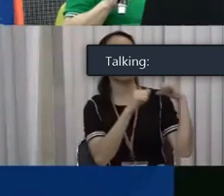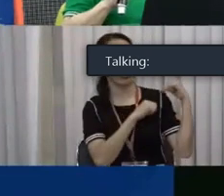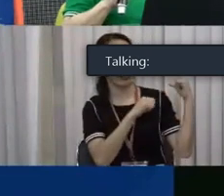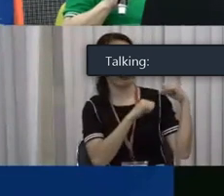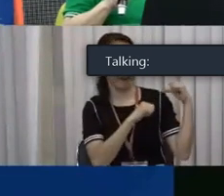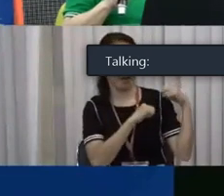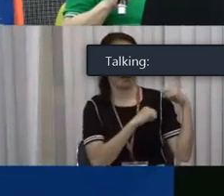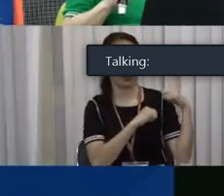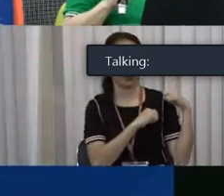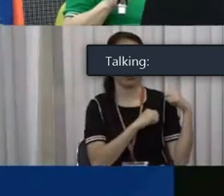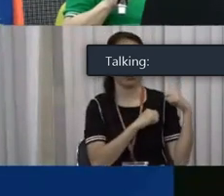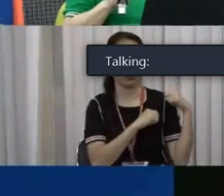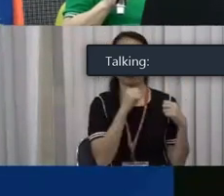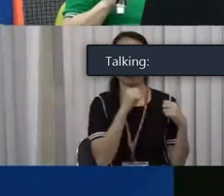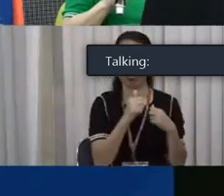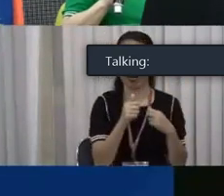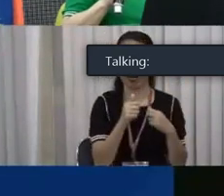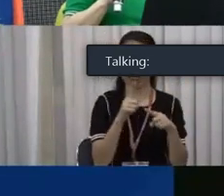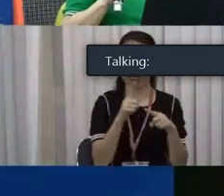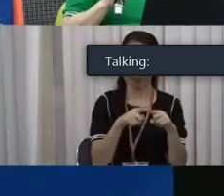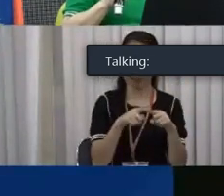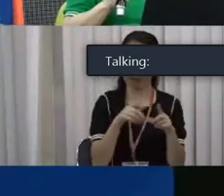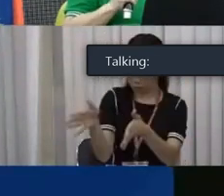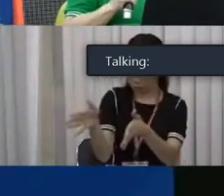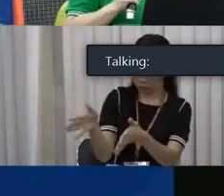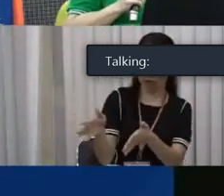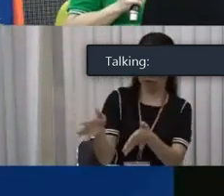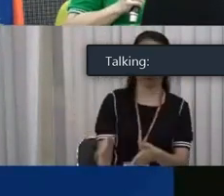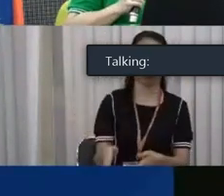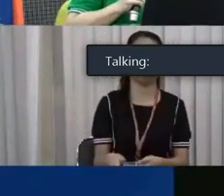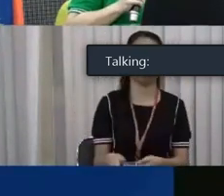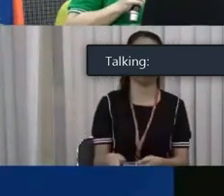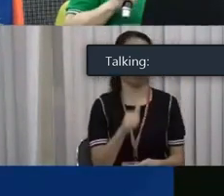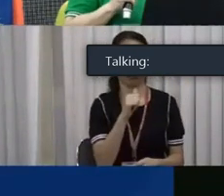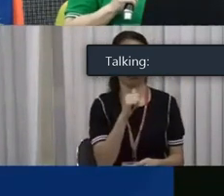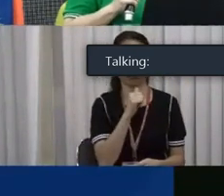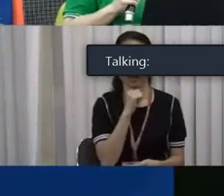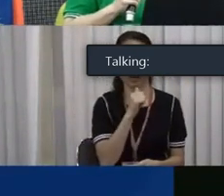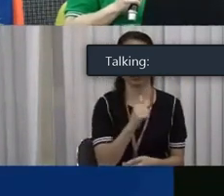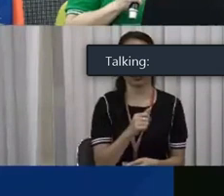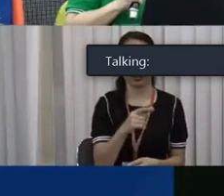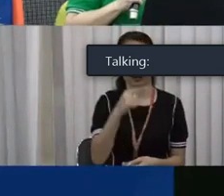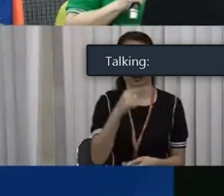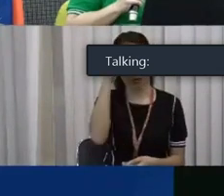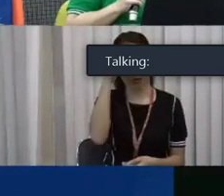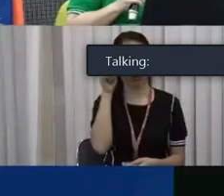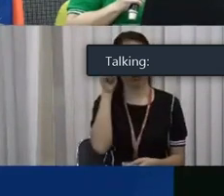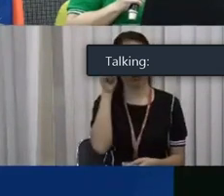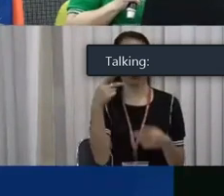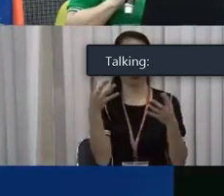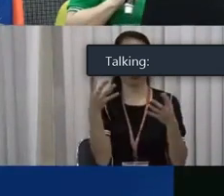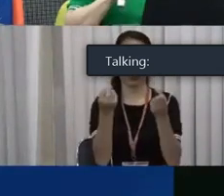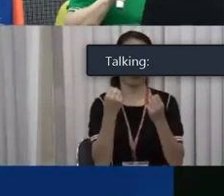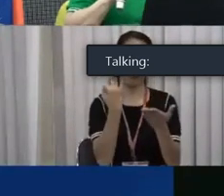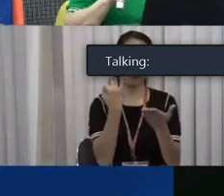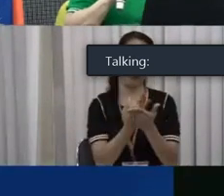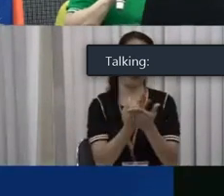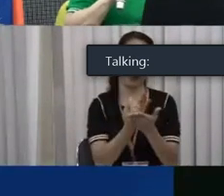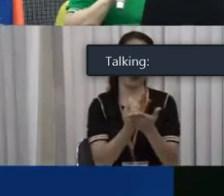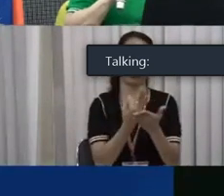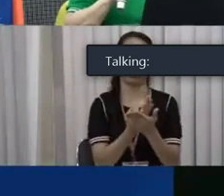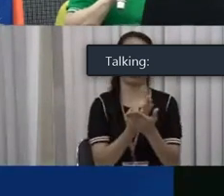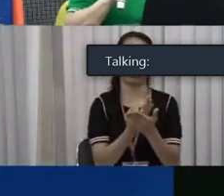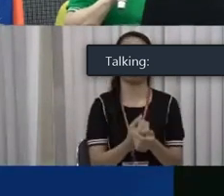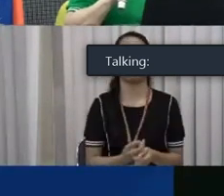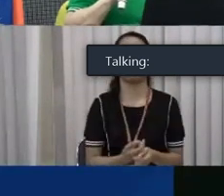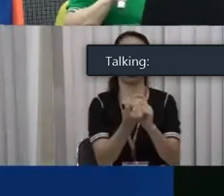nga maoray mohimo labi na kung atuan ang trabaho. Kay giswilduhan na bata. Turn co-workers into